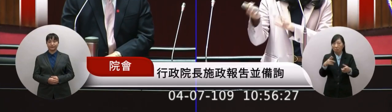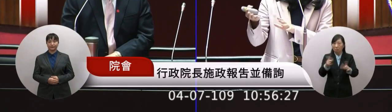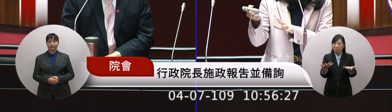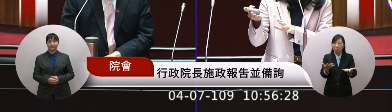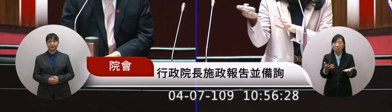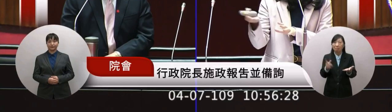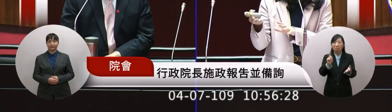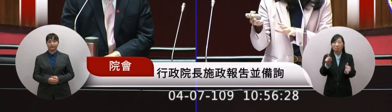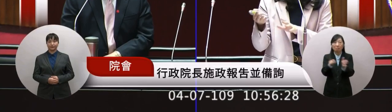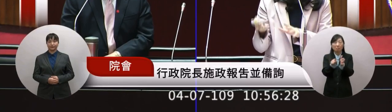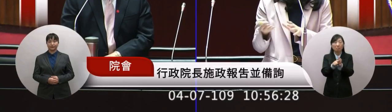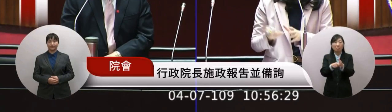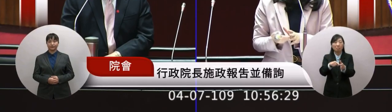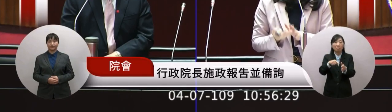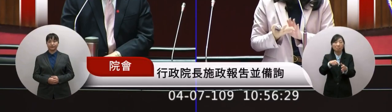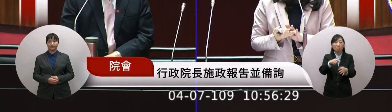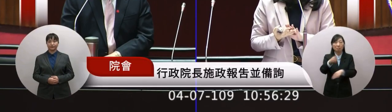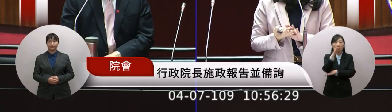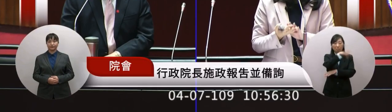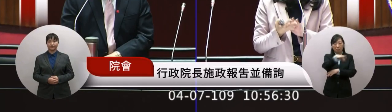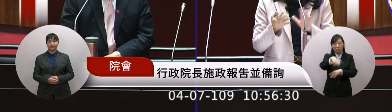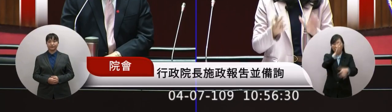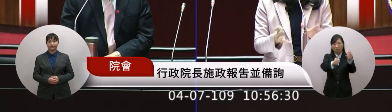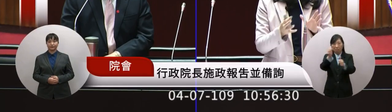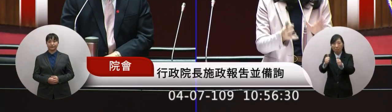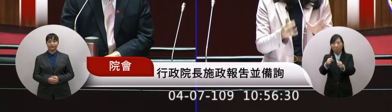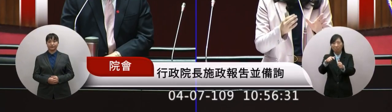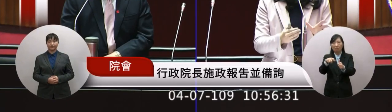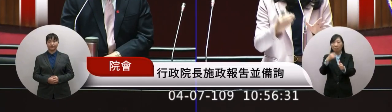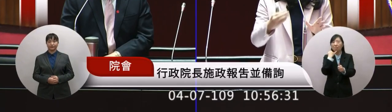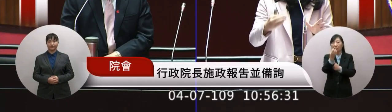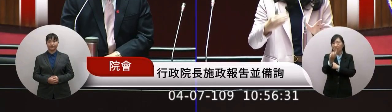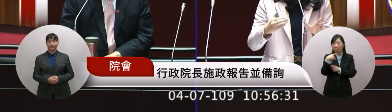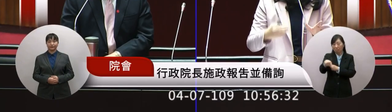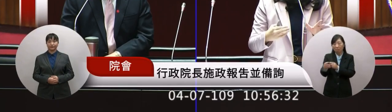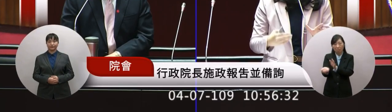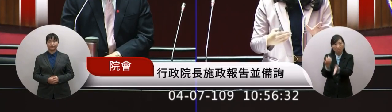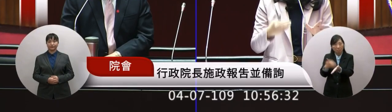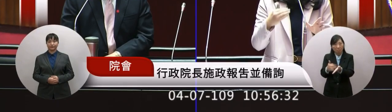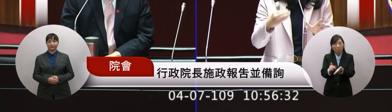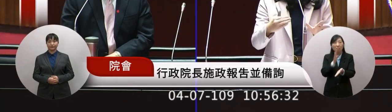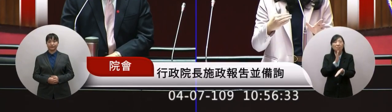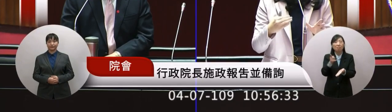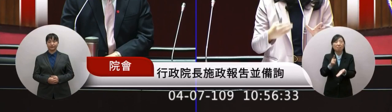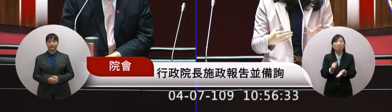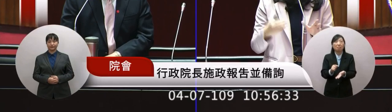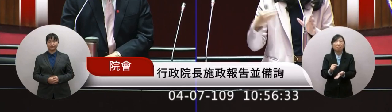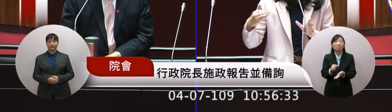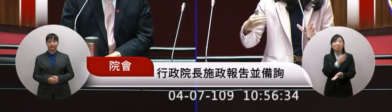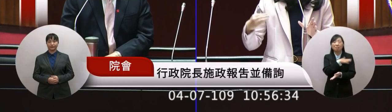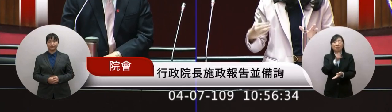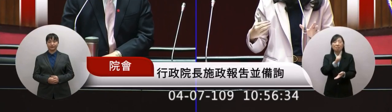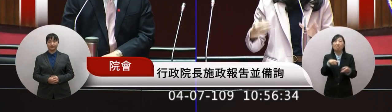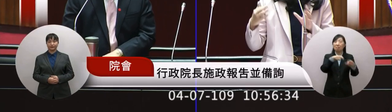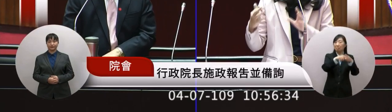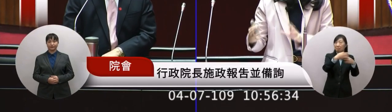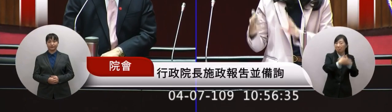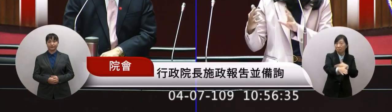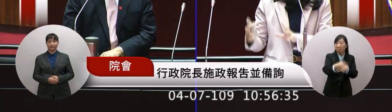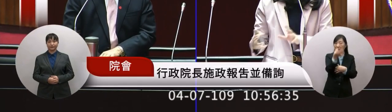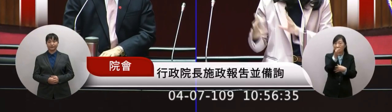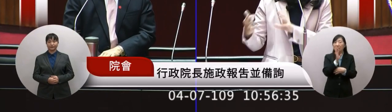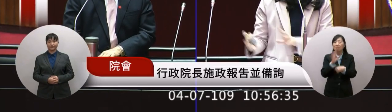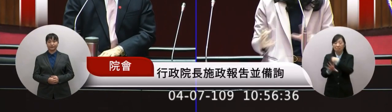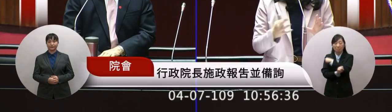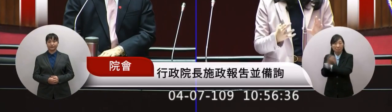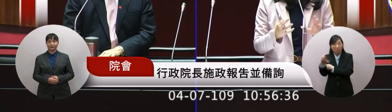候其实这些各部会的首长他们可以来告诉我们，以缓济急到底是运用了哪一些的，不管是工程款或基金，那他